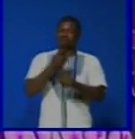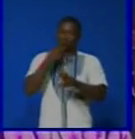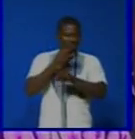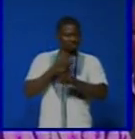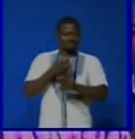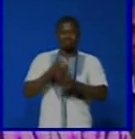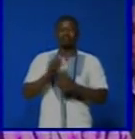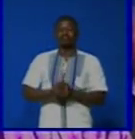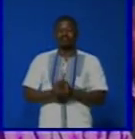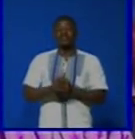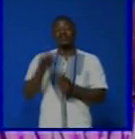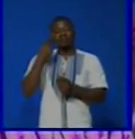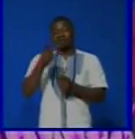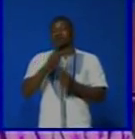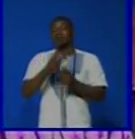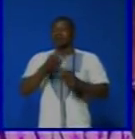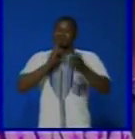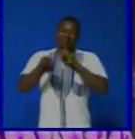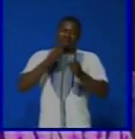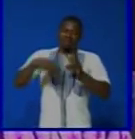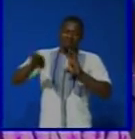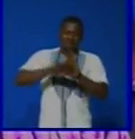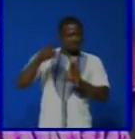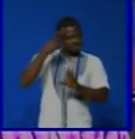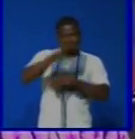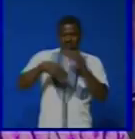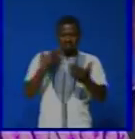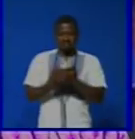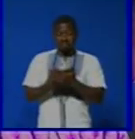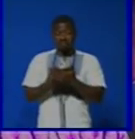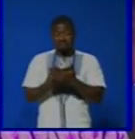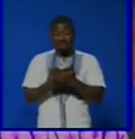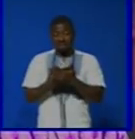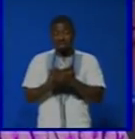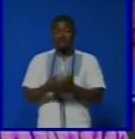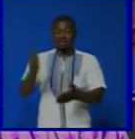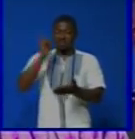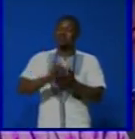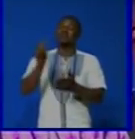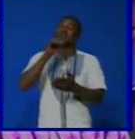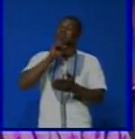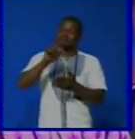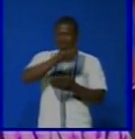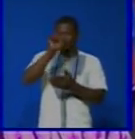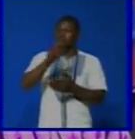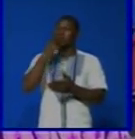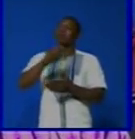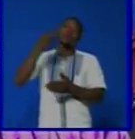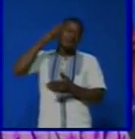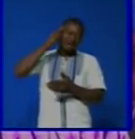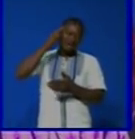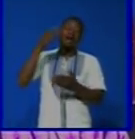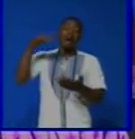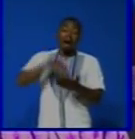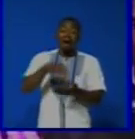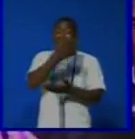du mariage pour tous, ce sont ces questions que nous devons encore analyser et attendre peut-être une